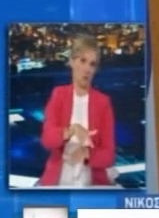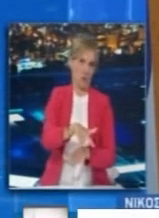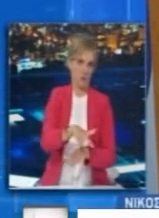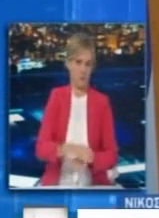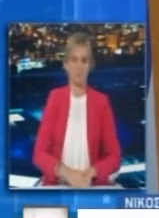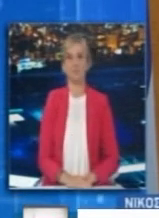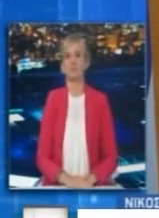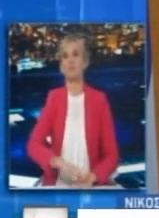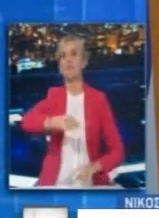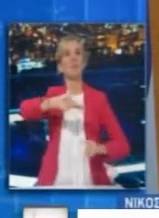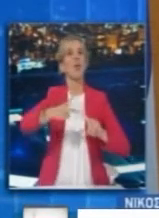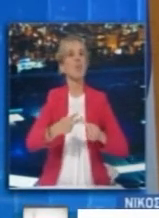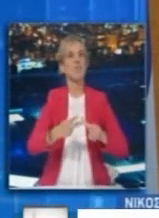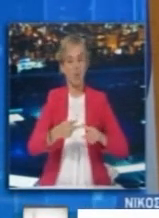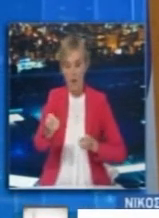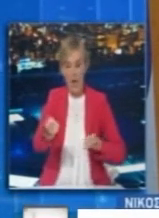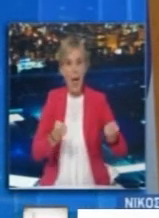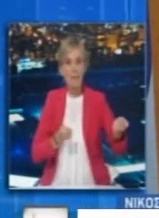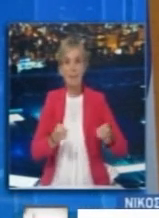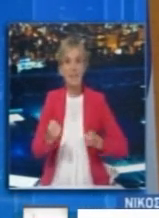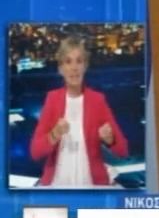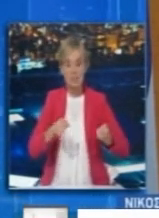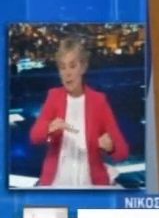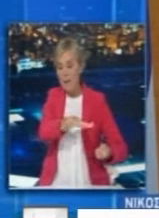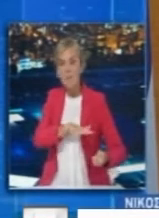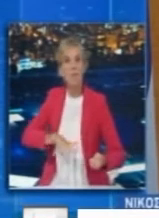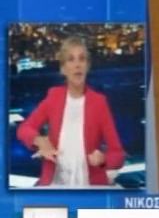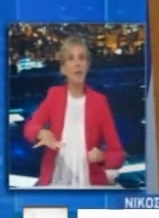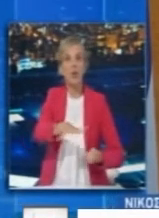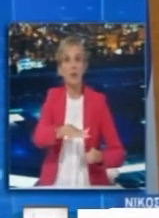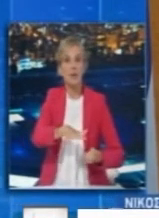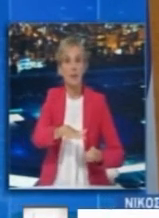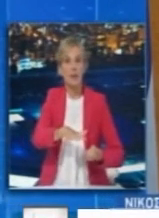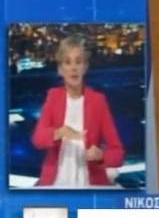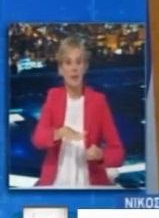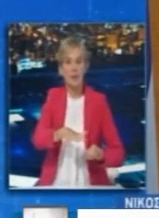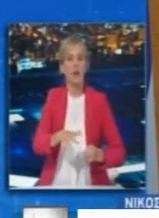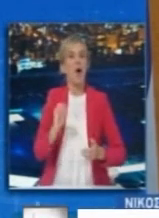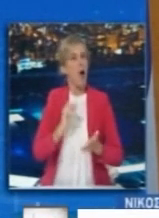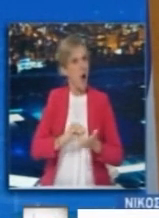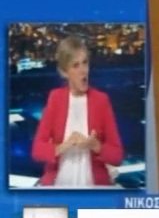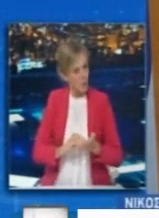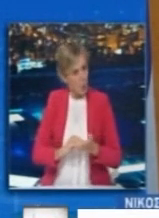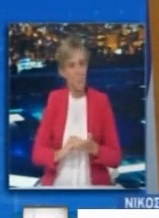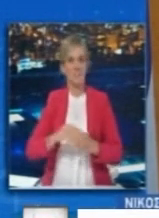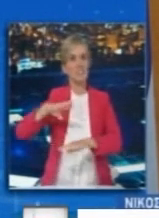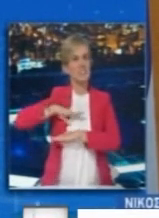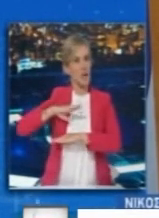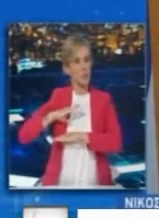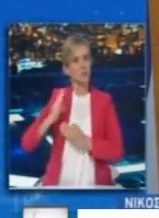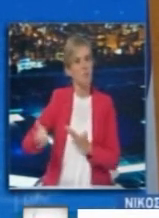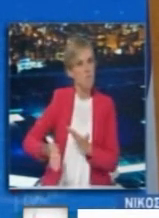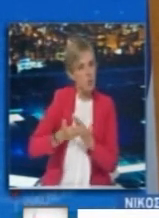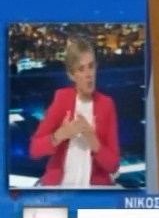δεύτερο κινητό επιχειρησιακό κέντρο Όλυμπος βρίσκεται στην περιοχή για τον συντονισμό των πυροσβεστικών δυνάμεων. Συνδρομή παρέχουν ισχυρές δυνάμεις του στρατού και